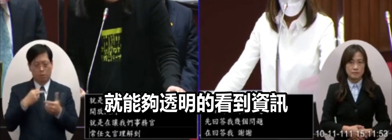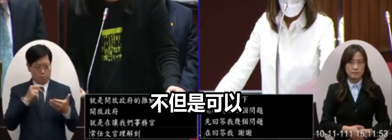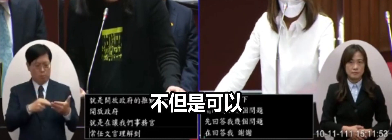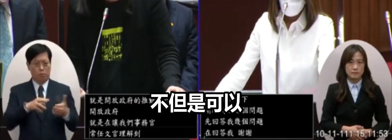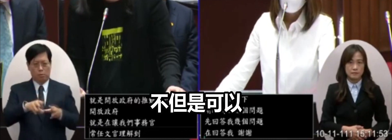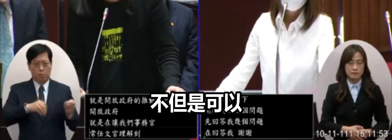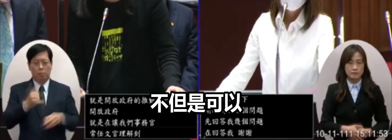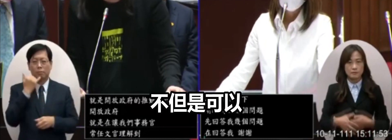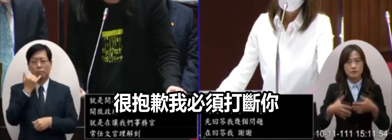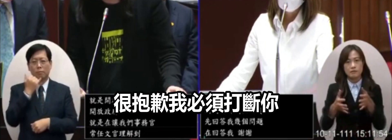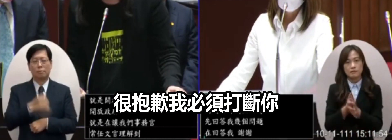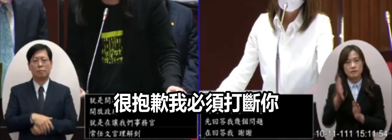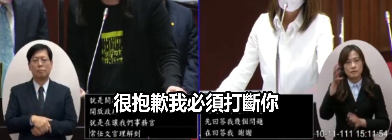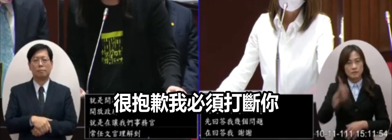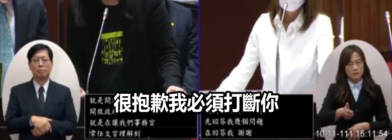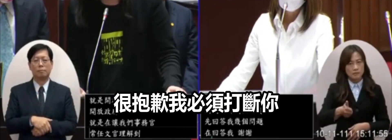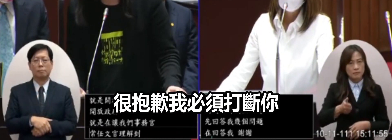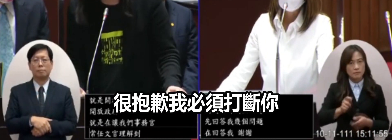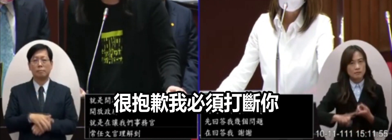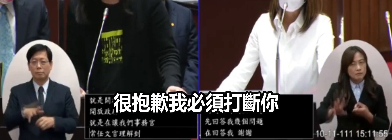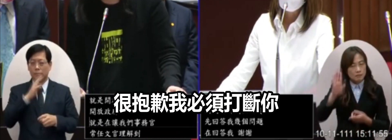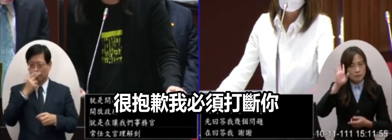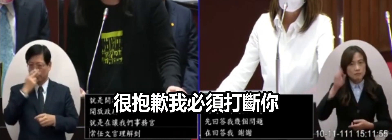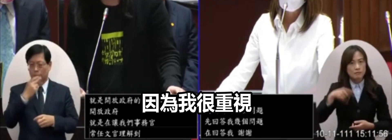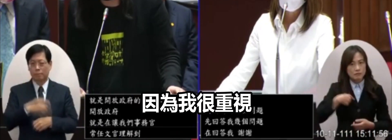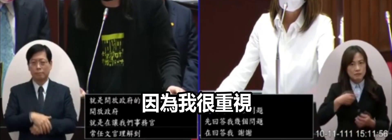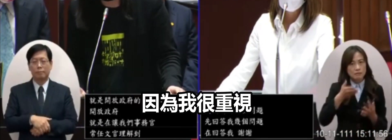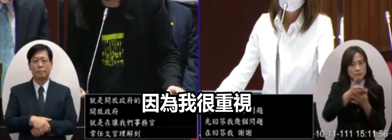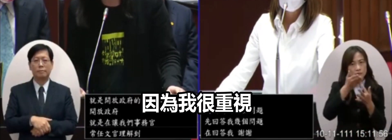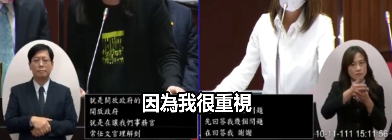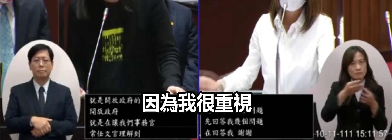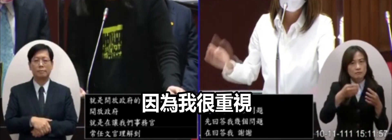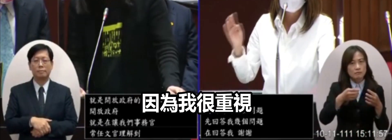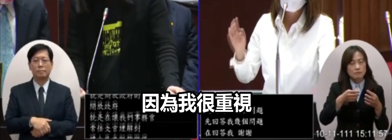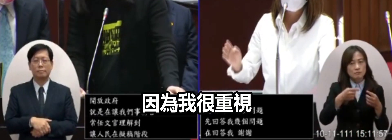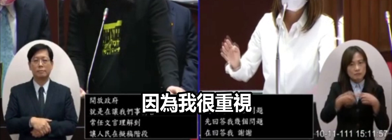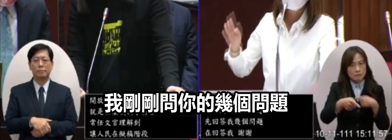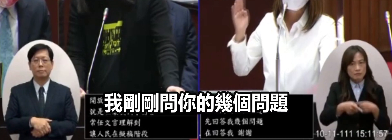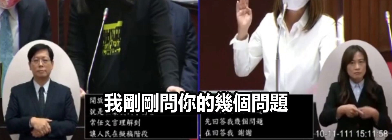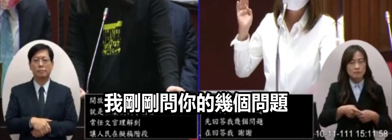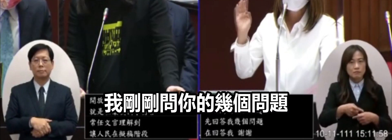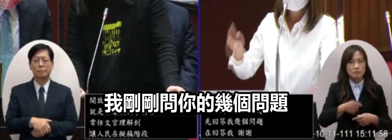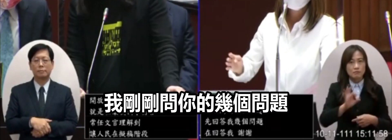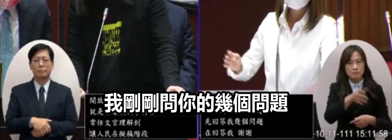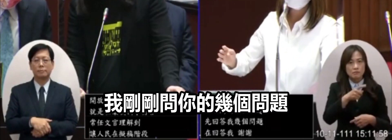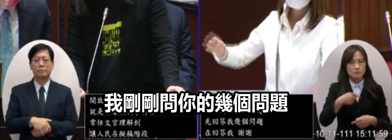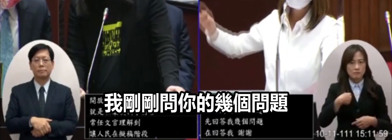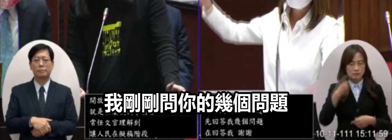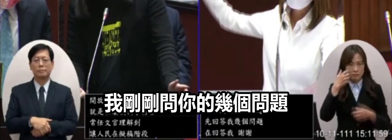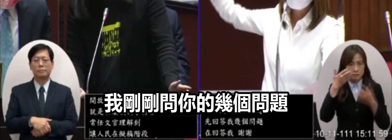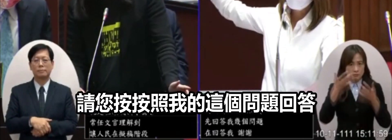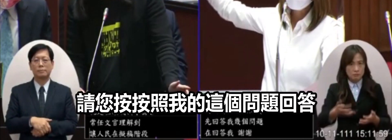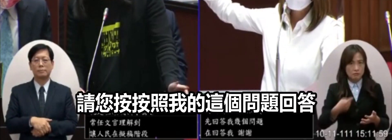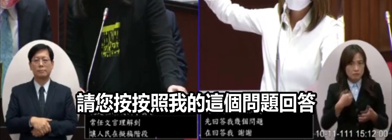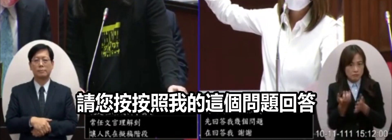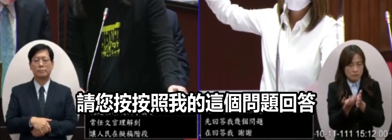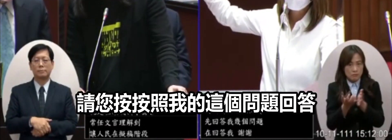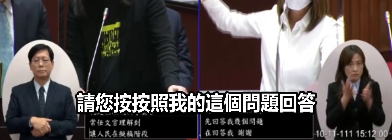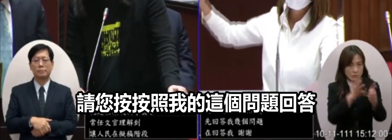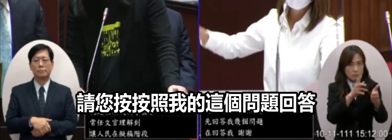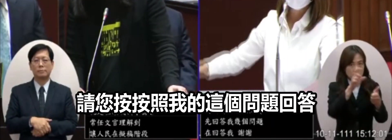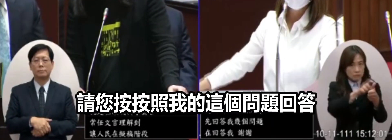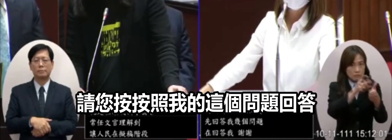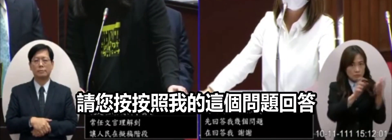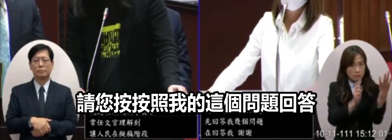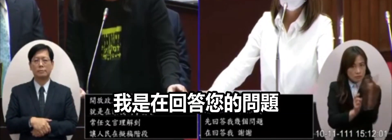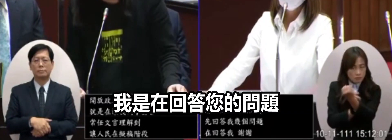讯，不但是可以降低风险， 而且是可以增加创新。因为我很重视我刚刚问你的几个问题，请您按照我的这